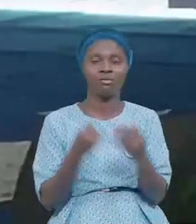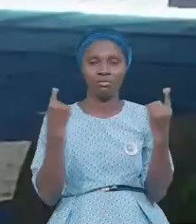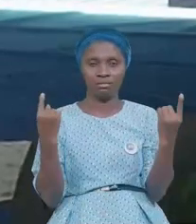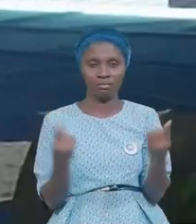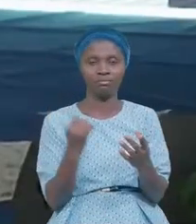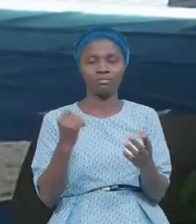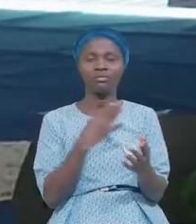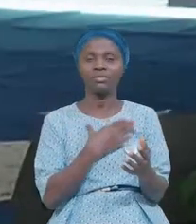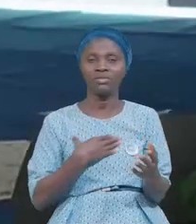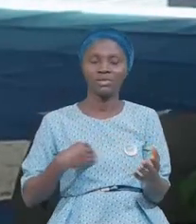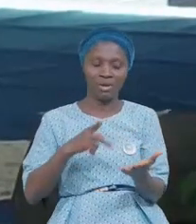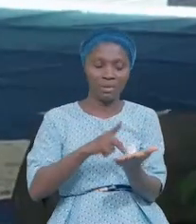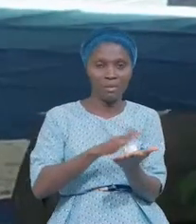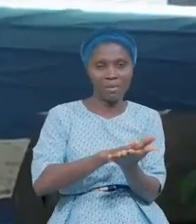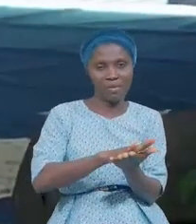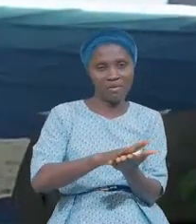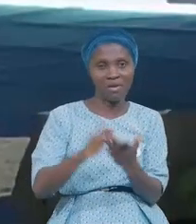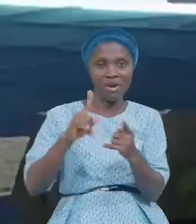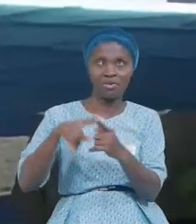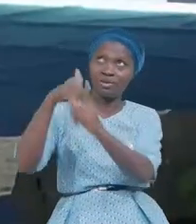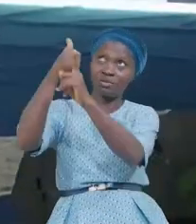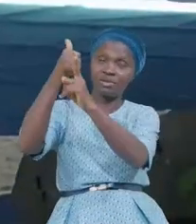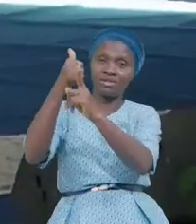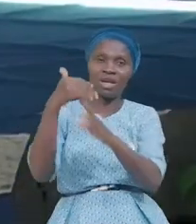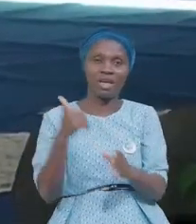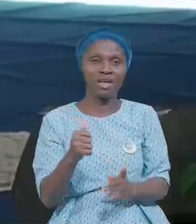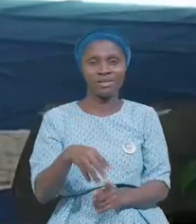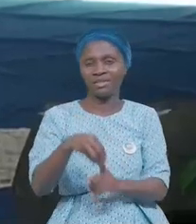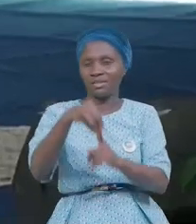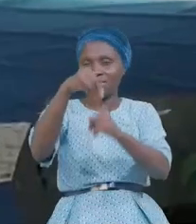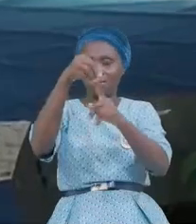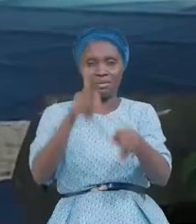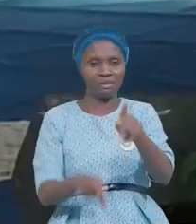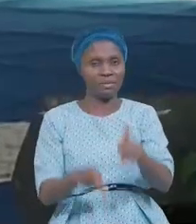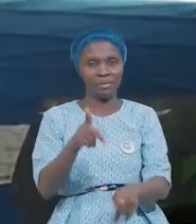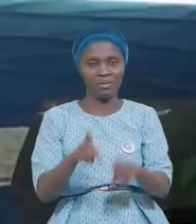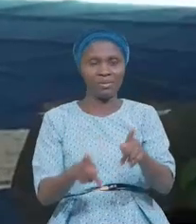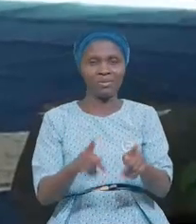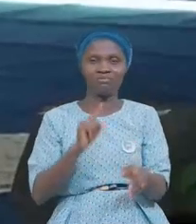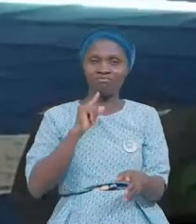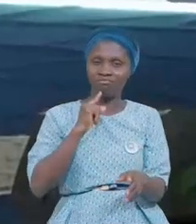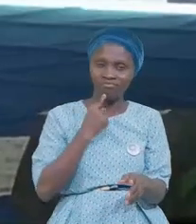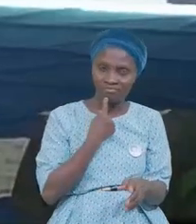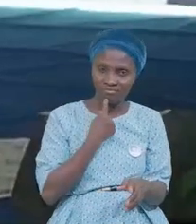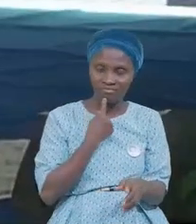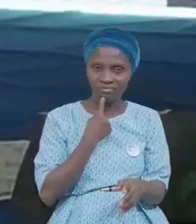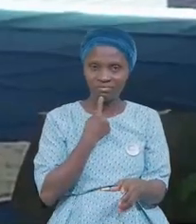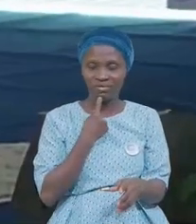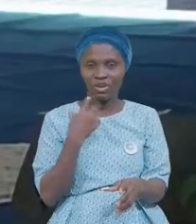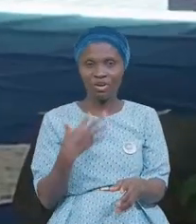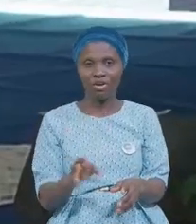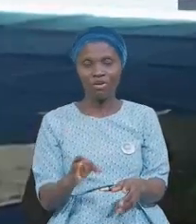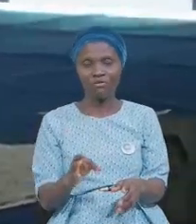un peuple qui lui appartienne, purifié par lui et zélé pour les